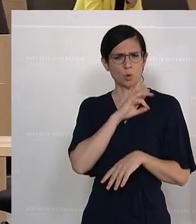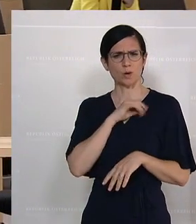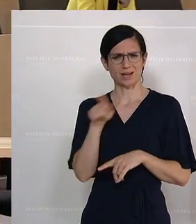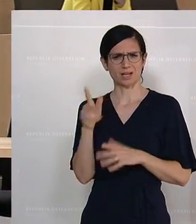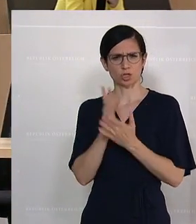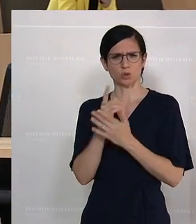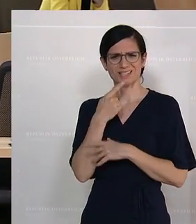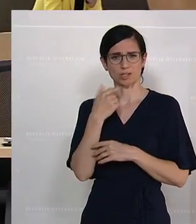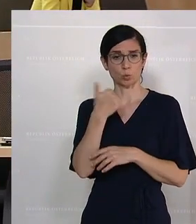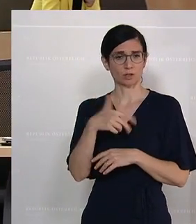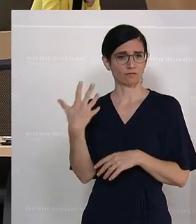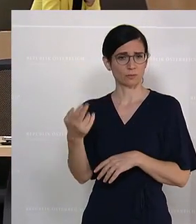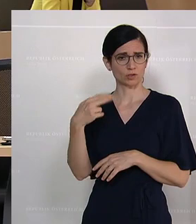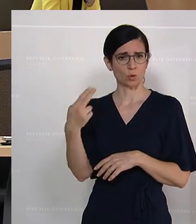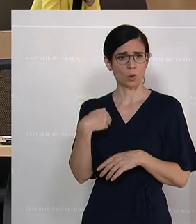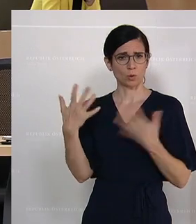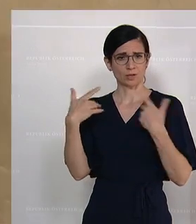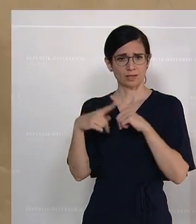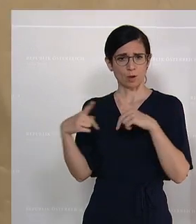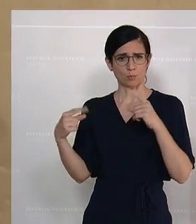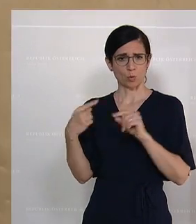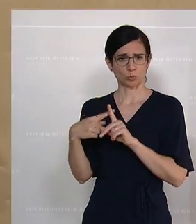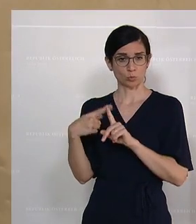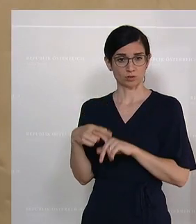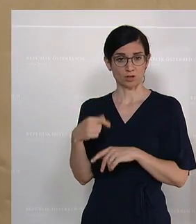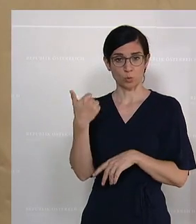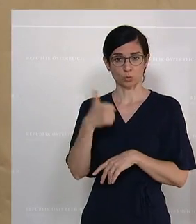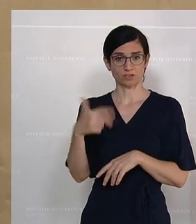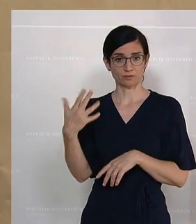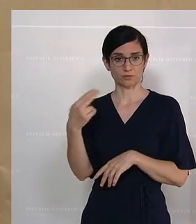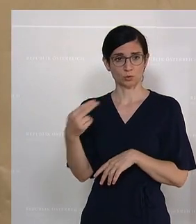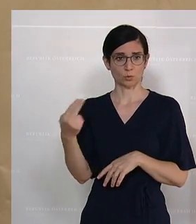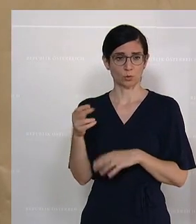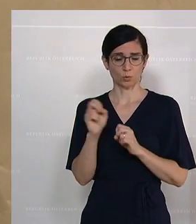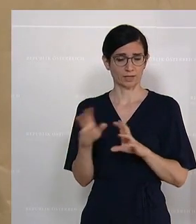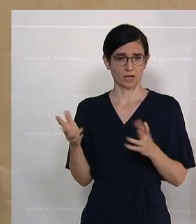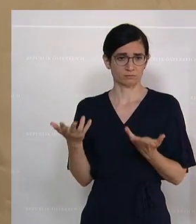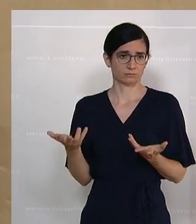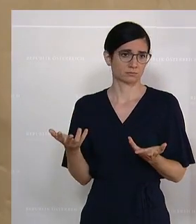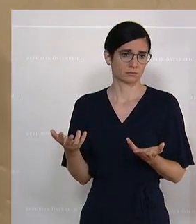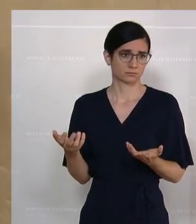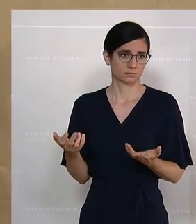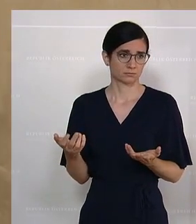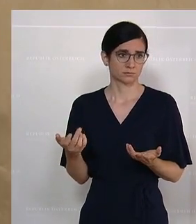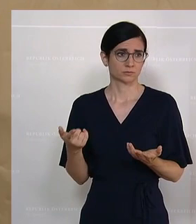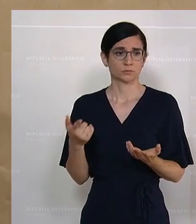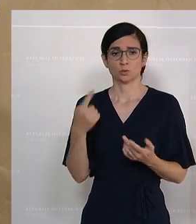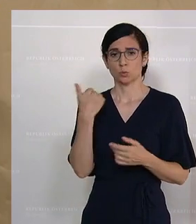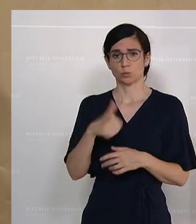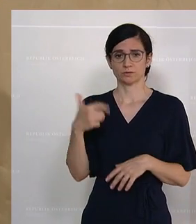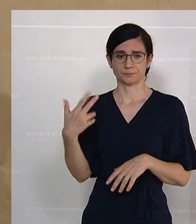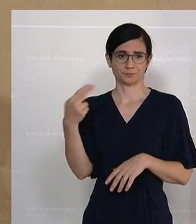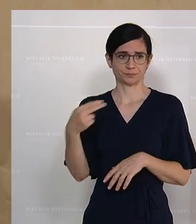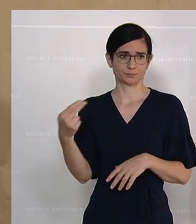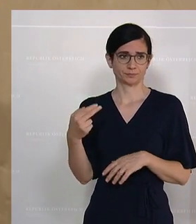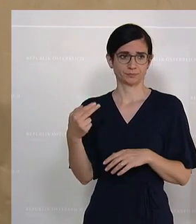150 euro klima bonus 150 euro ja das mag sein der gewinn sogar recht erleichtert 150 euro im